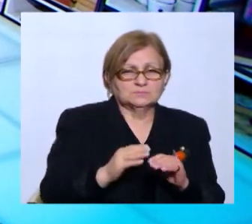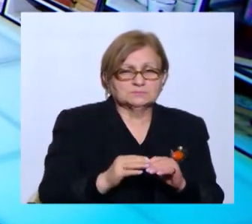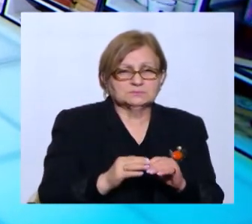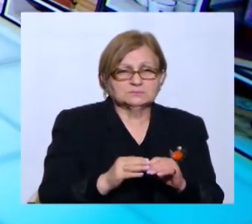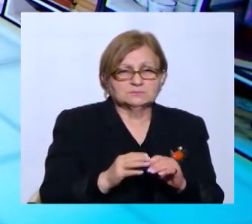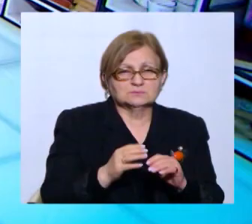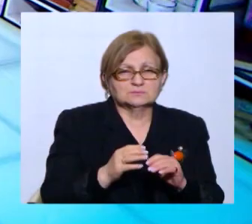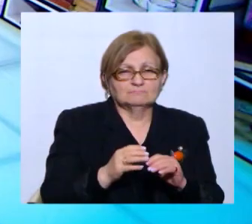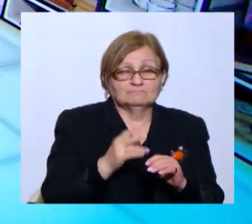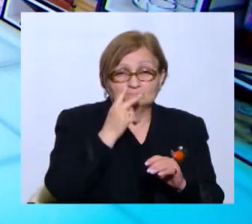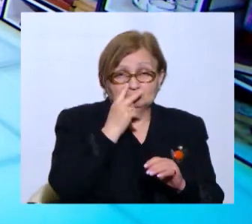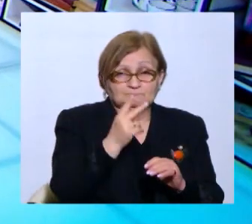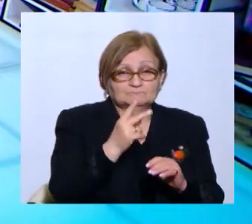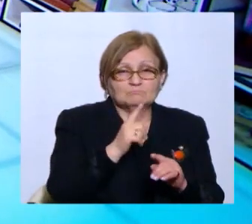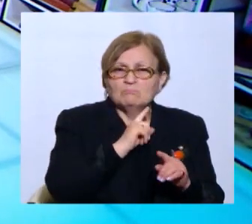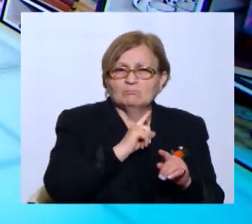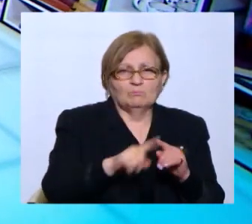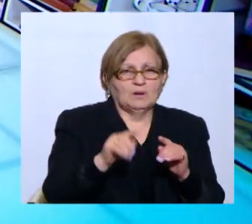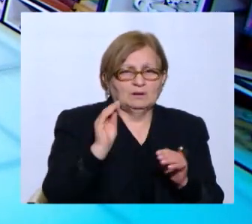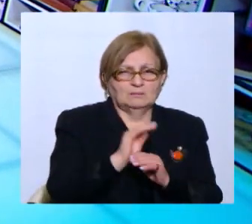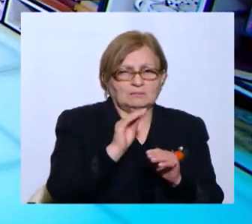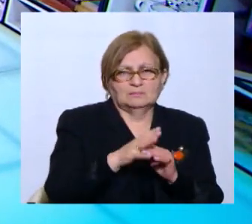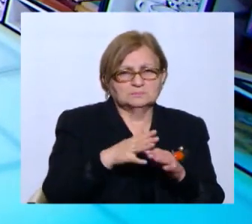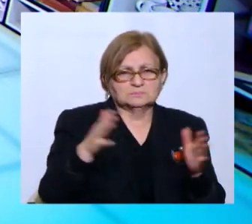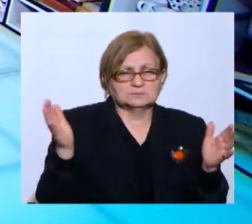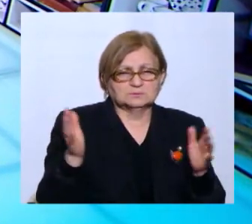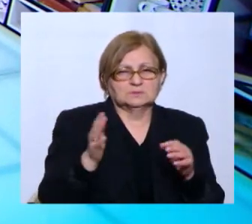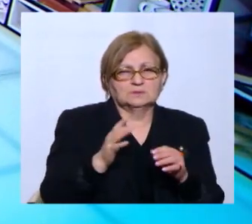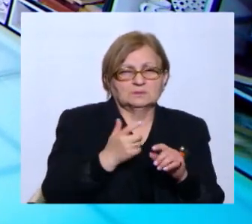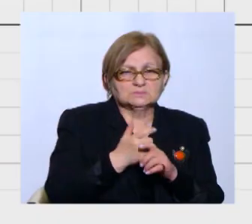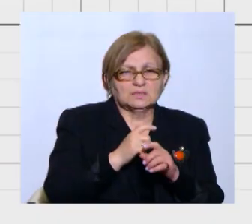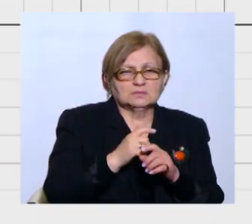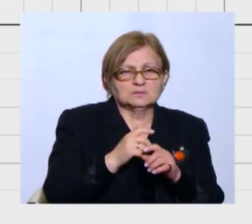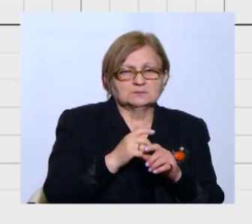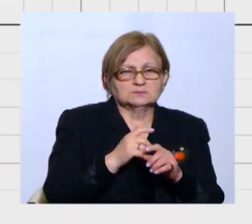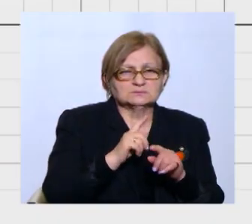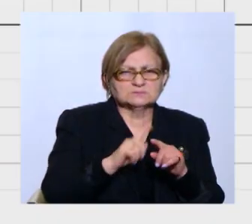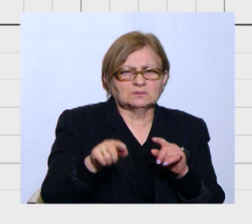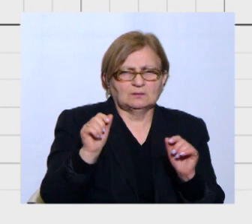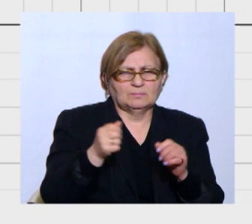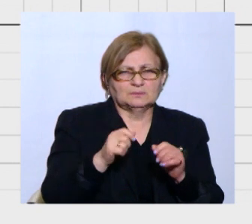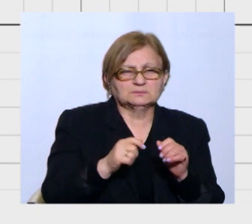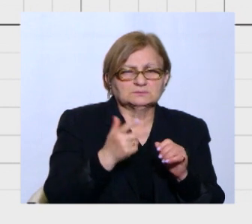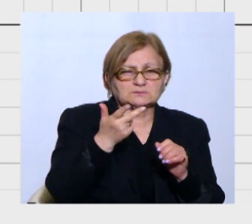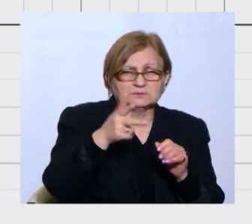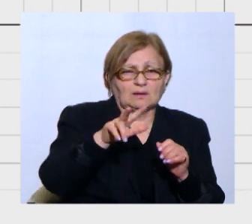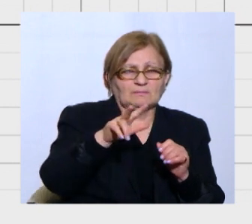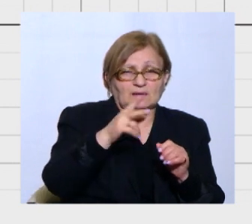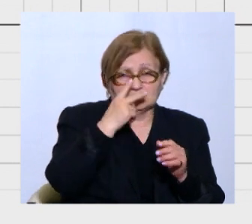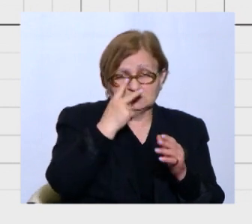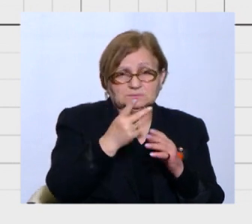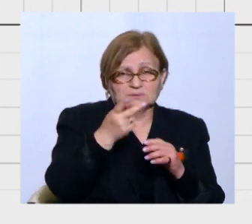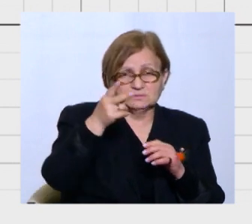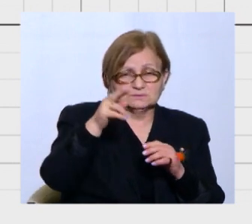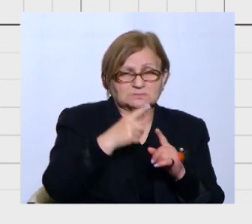დავაშოროთ და ხედავთ, ხო, რამდენად სტრაფად იზრდება. კიდე უფრო სტრაფად იზრდება 3 ხარისხად x, როგორც ვაჩვენეთ.